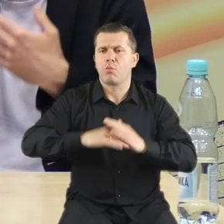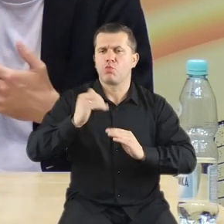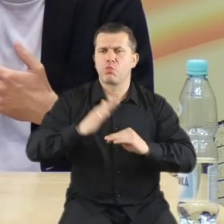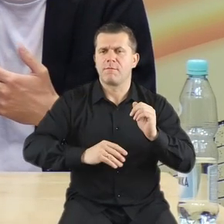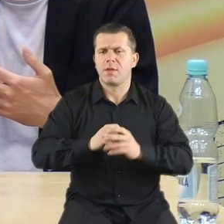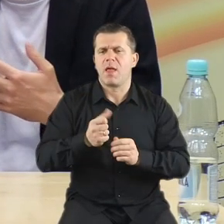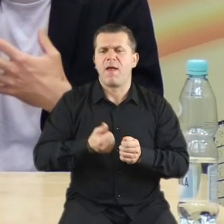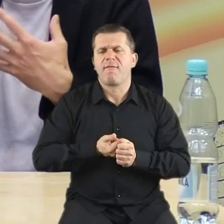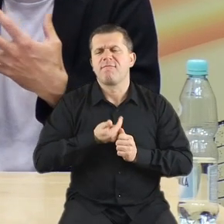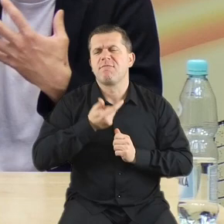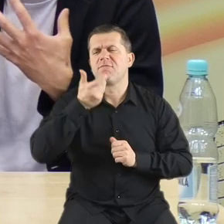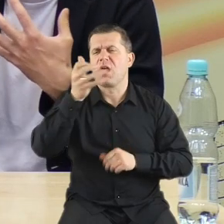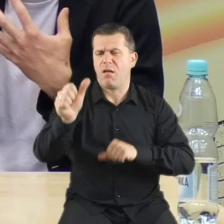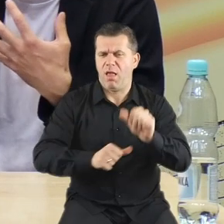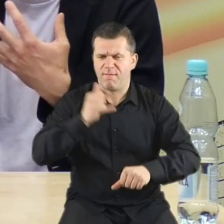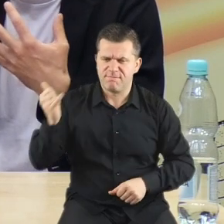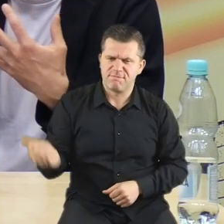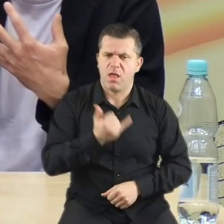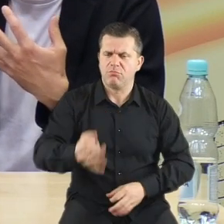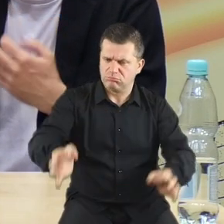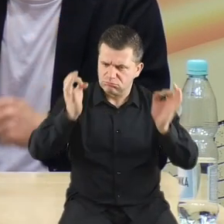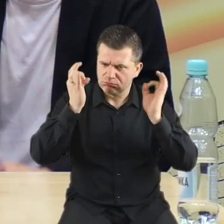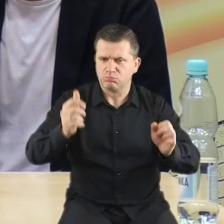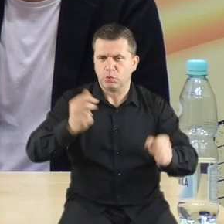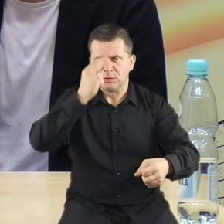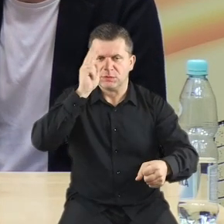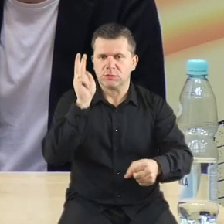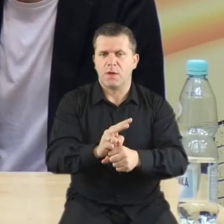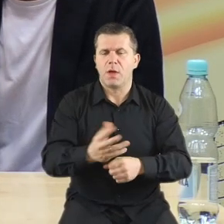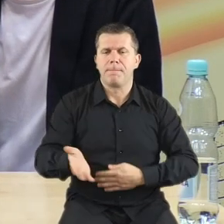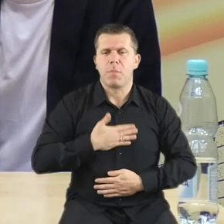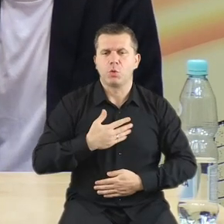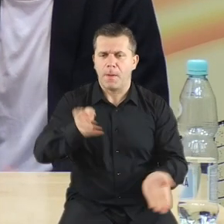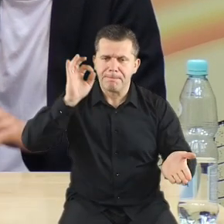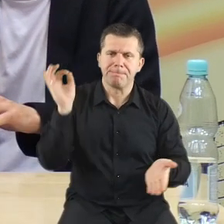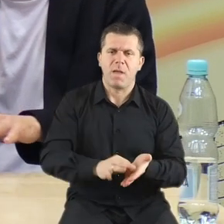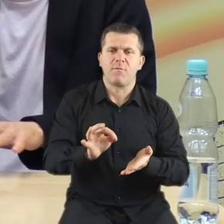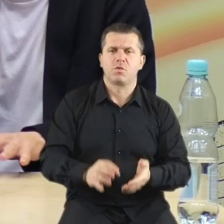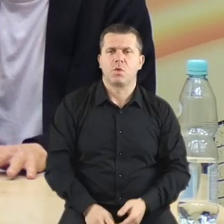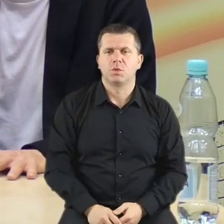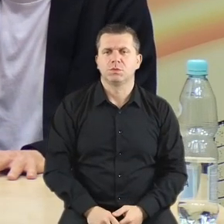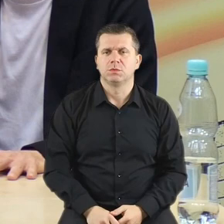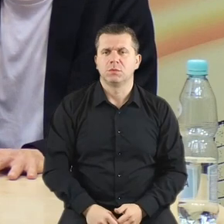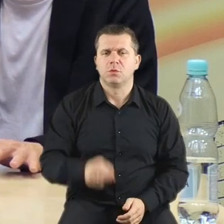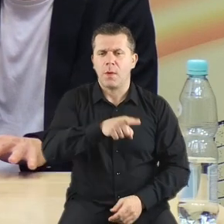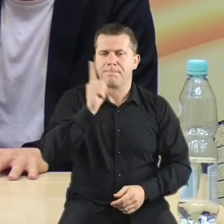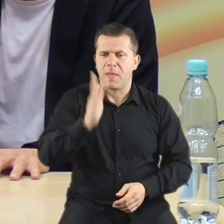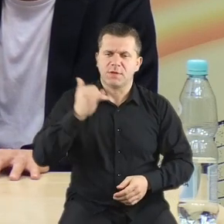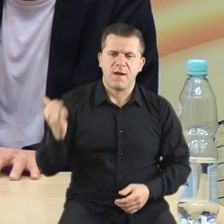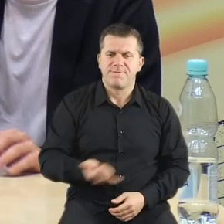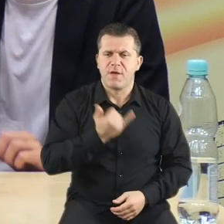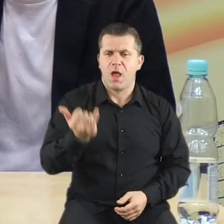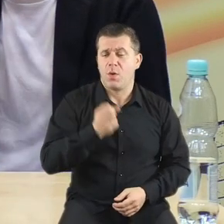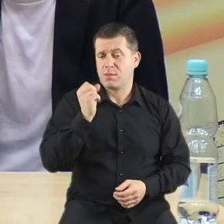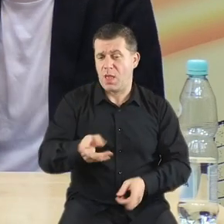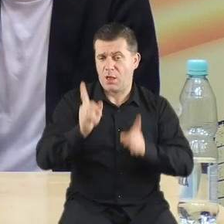ale na wieki. To budzi zaufanie, tak, i daje takie poczucie pewności, że tego, że to będzie trwało. I myślę, że w takiej